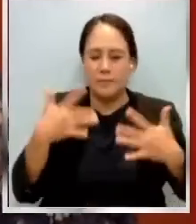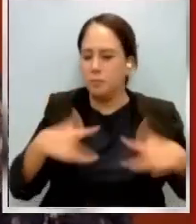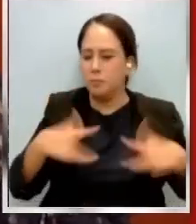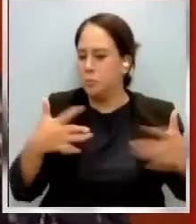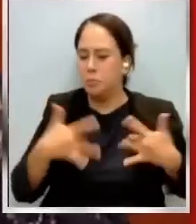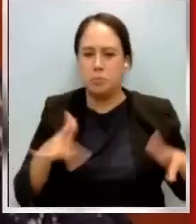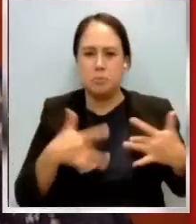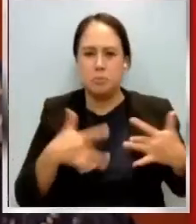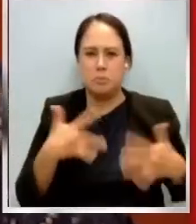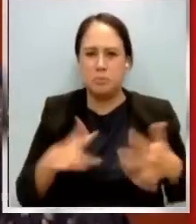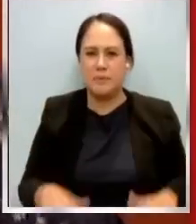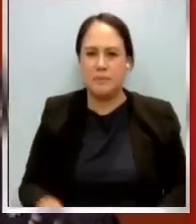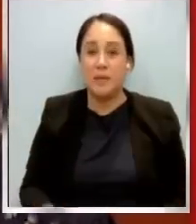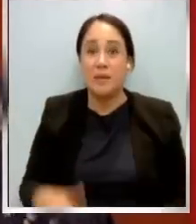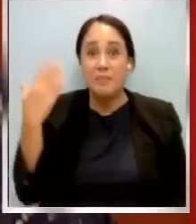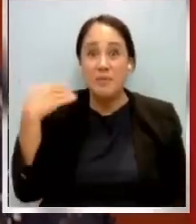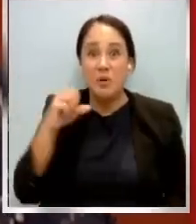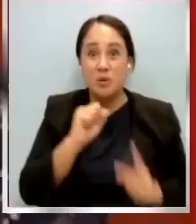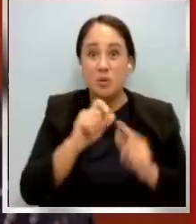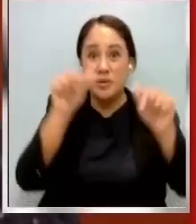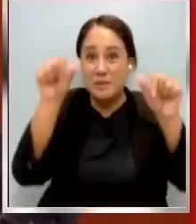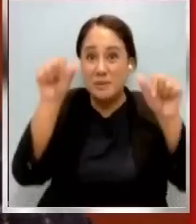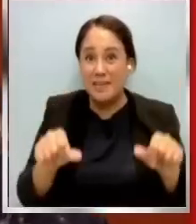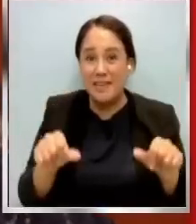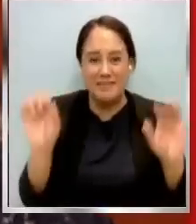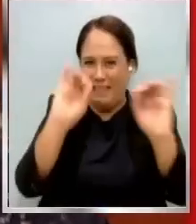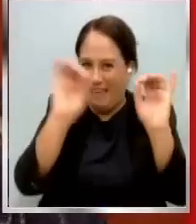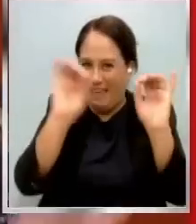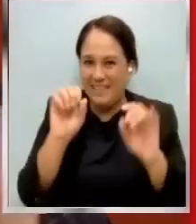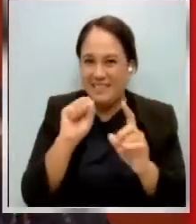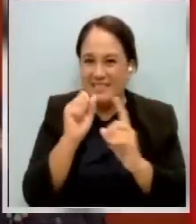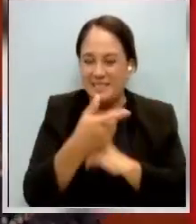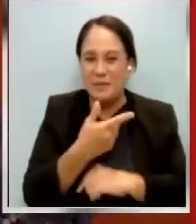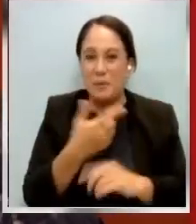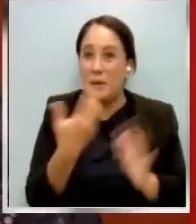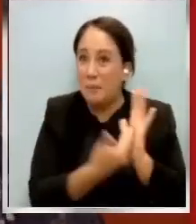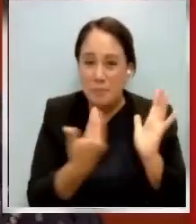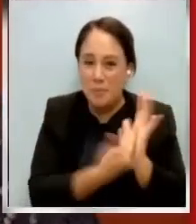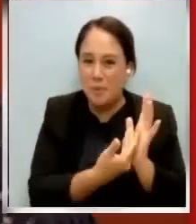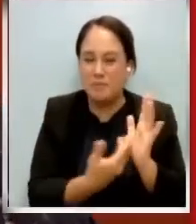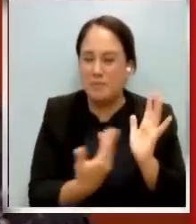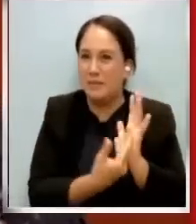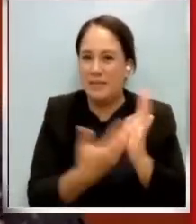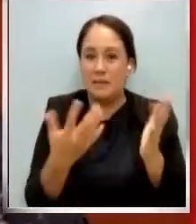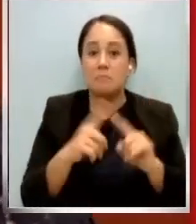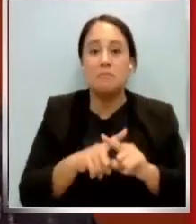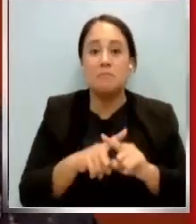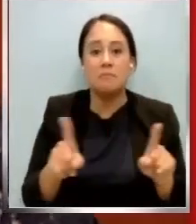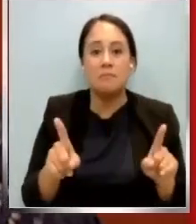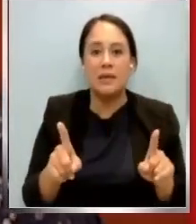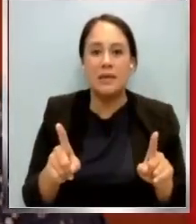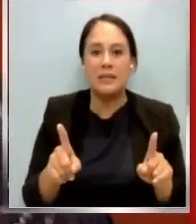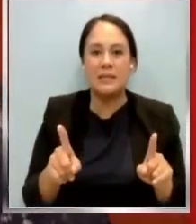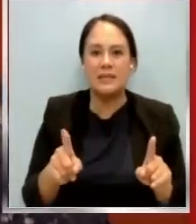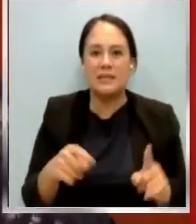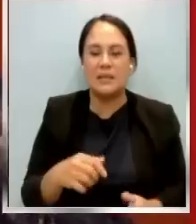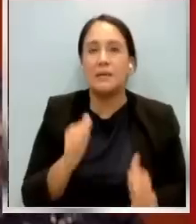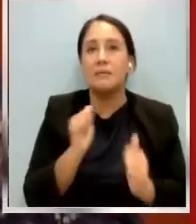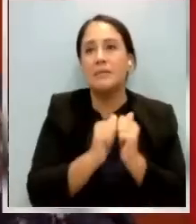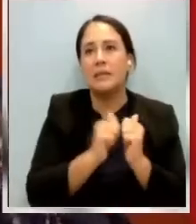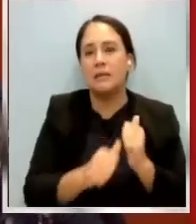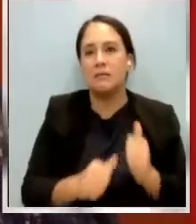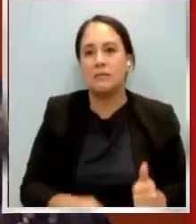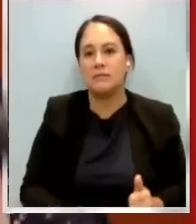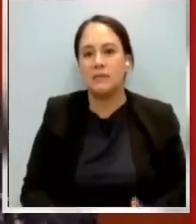media. Mm-hmm. Walang pruweba, walang ebidensya, pero hindi ako nagwawala sa hindi ko